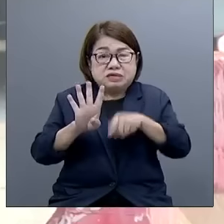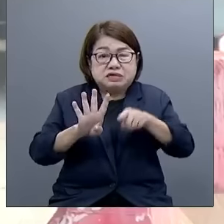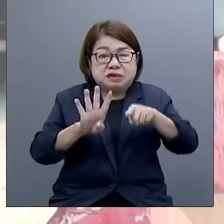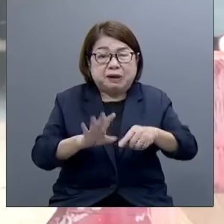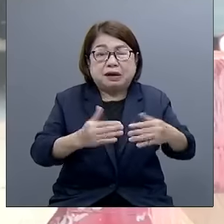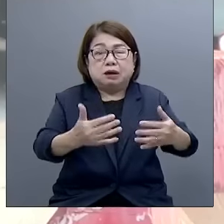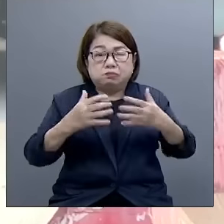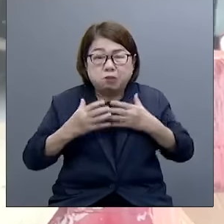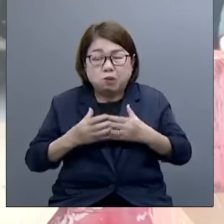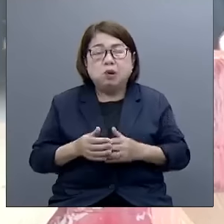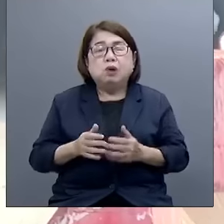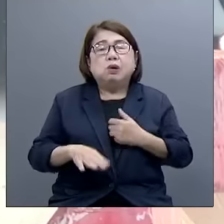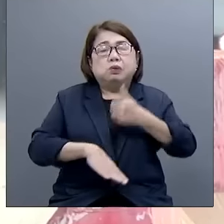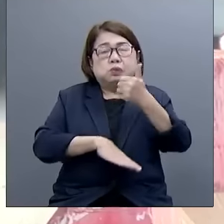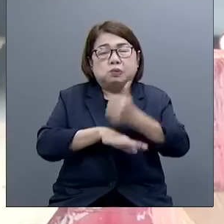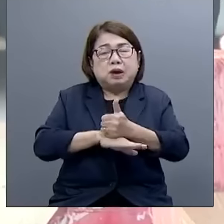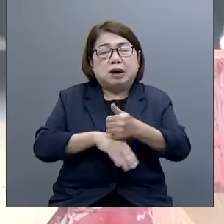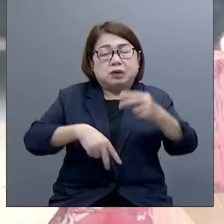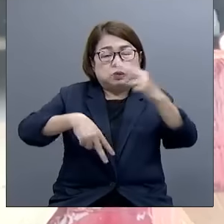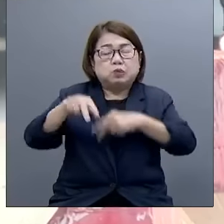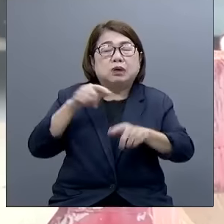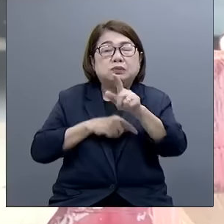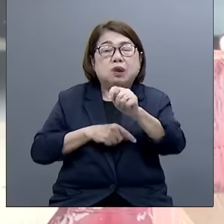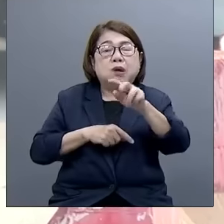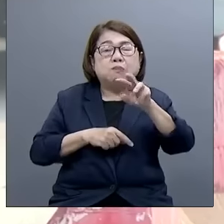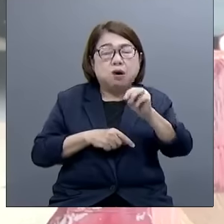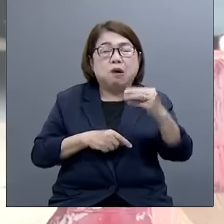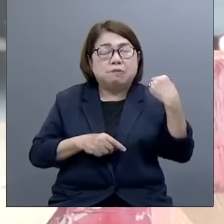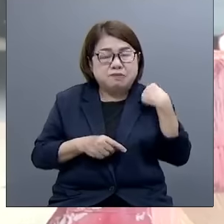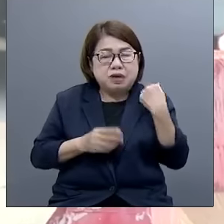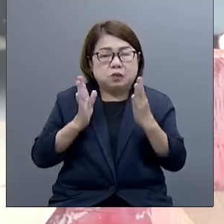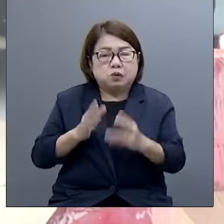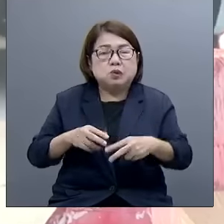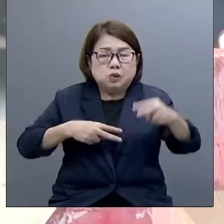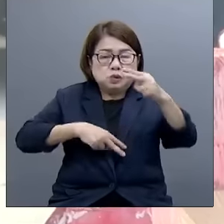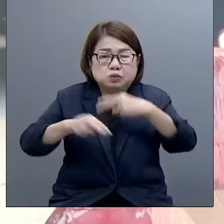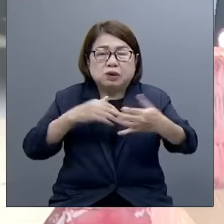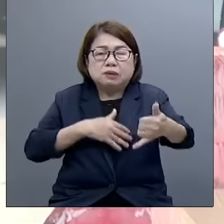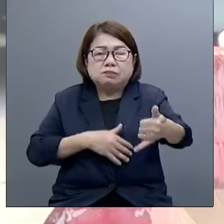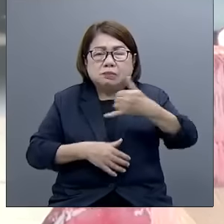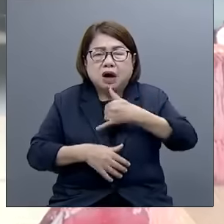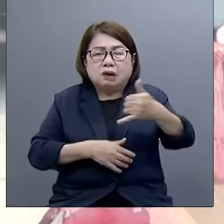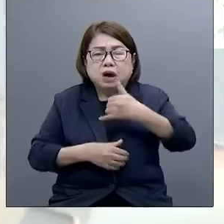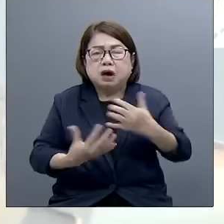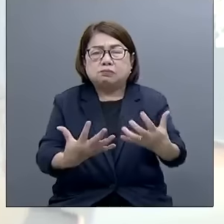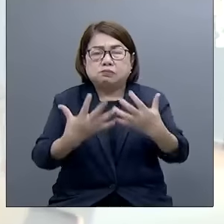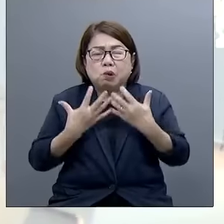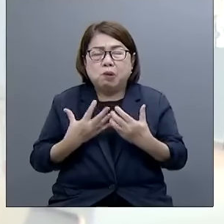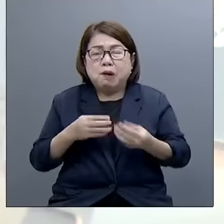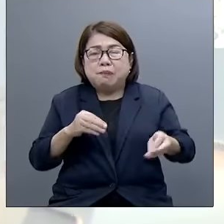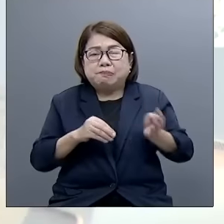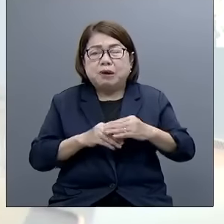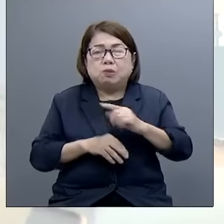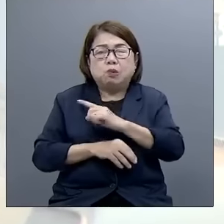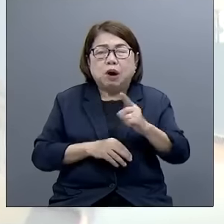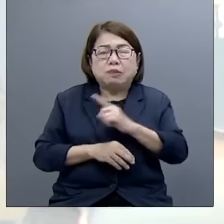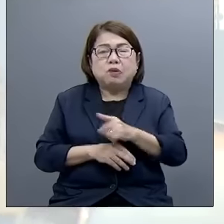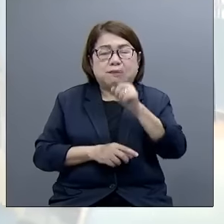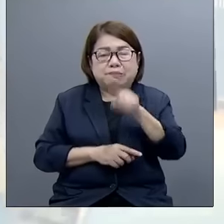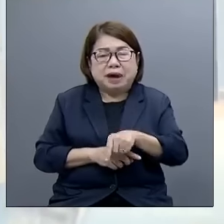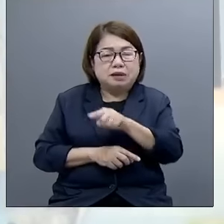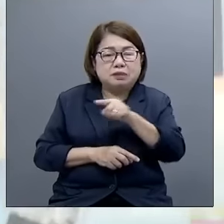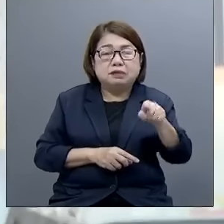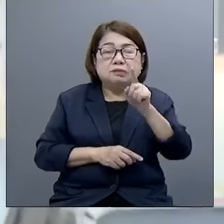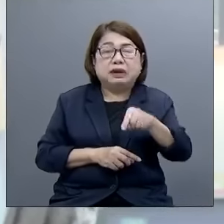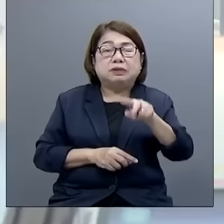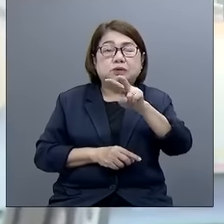นเข้าเมืองต่างระบุว่าในช่วงนี้มีคนขอเข้าเมืองผ่านอำเภอแม่สอดนี่เพิ่มขึ้น 1,000 ถึง 1,200 คนนะครับส